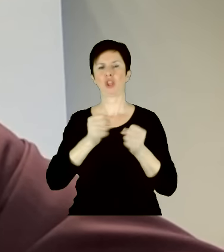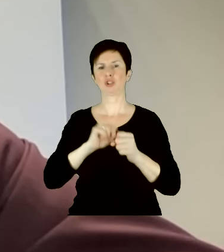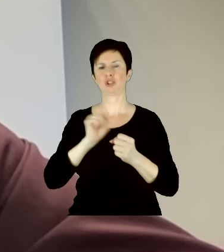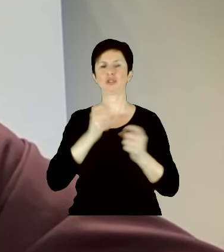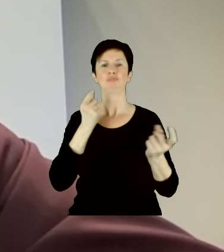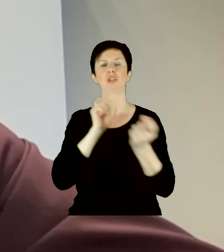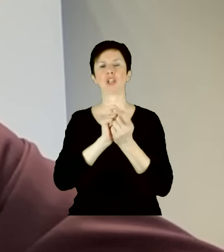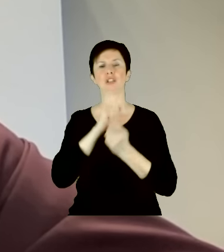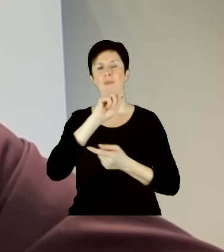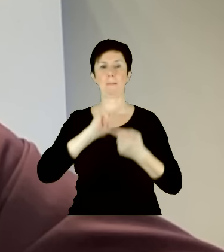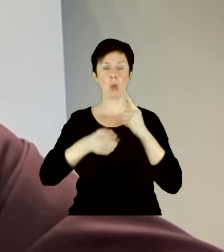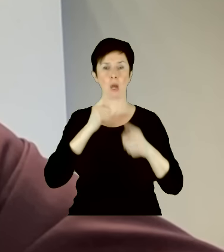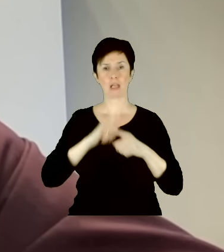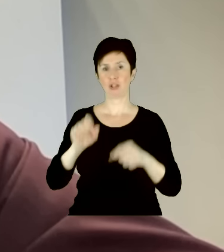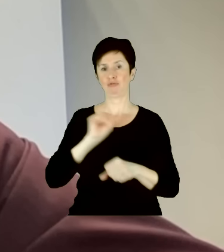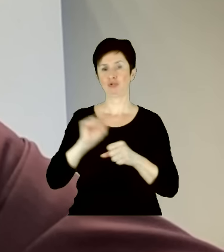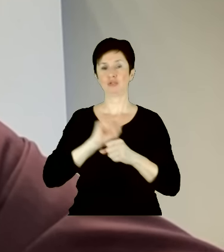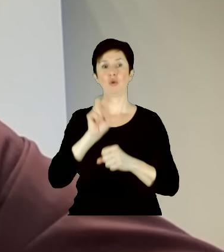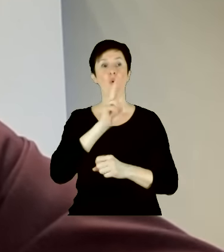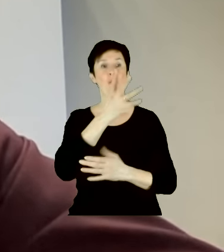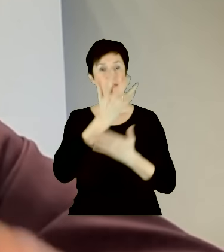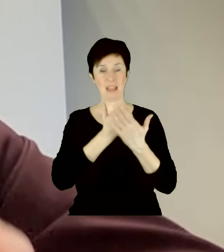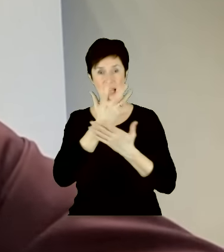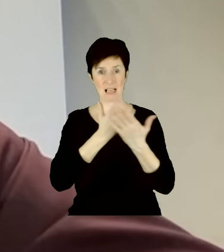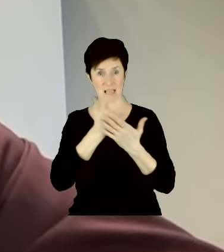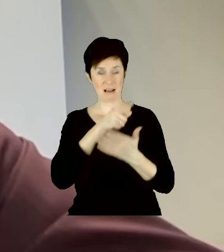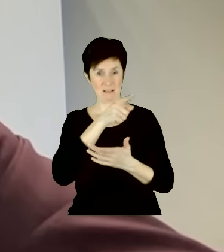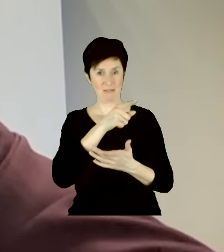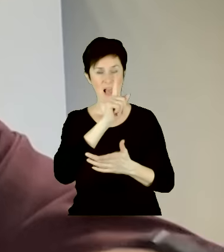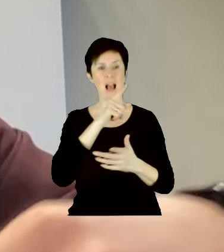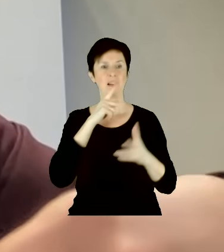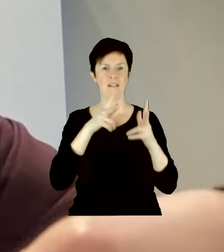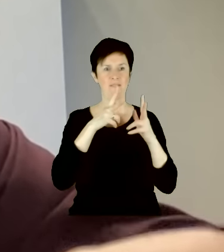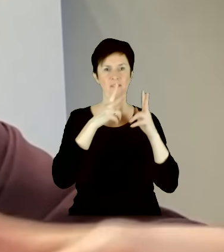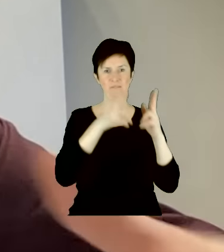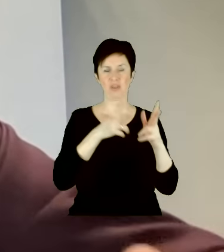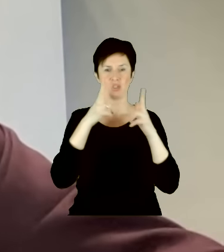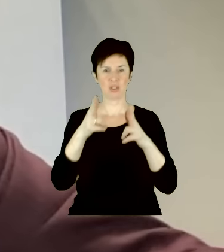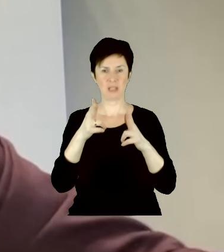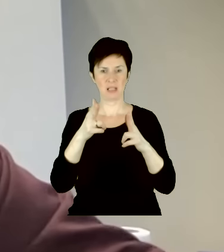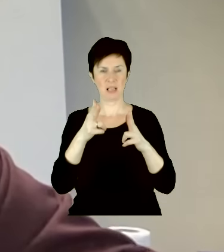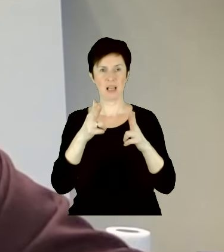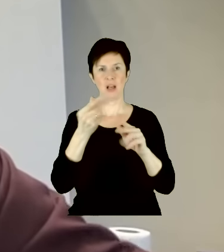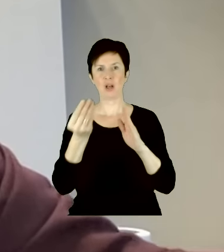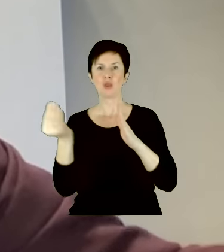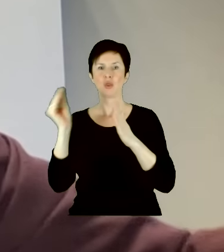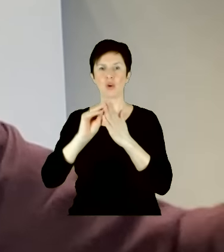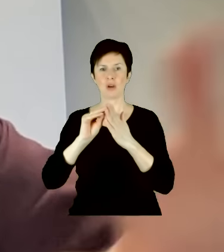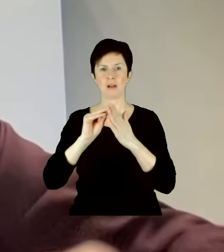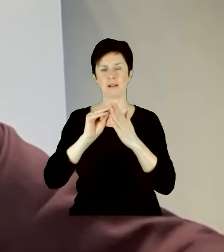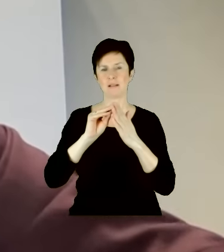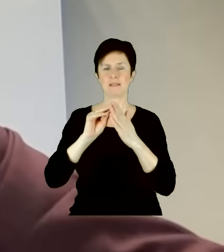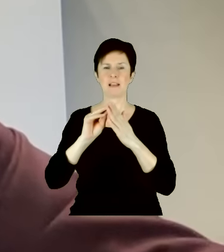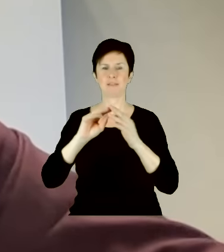gdzie zazwyczaj nagrywa się kogoś, ale wyrywa się to, wycina się z kontekstu, dokłada się jakąś czarną muzykę, daje